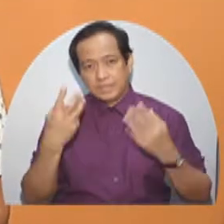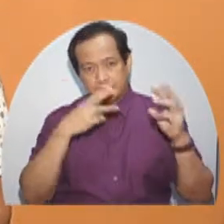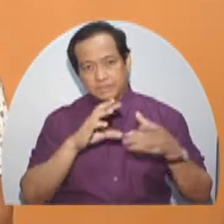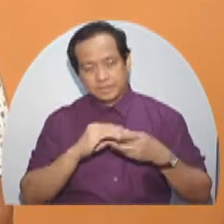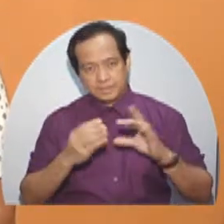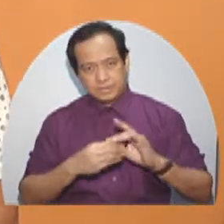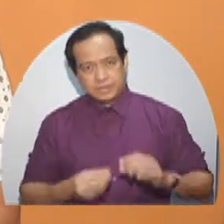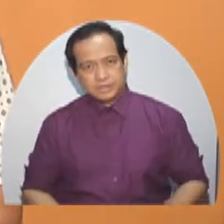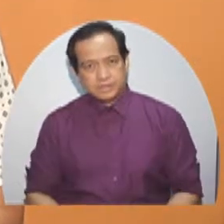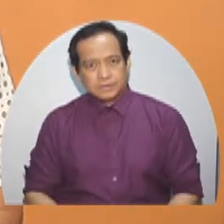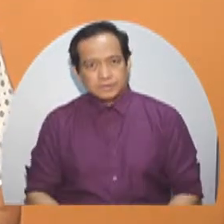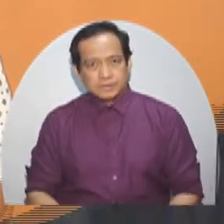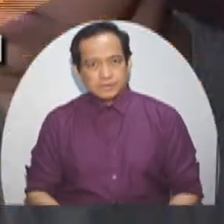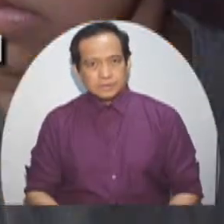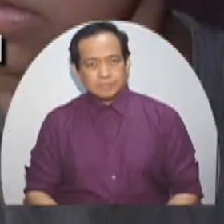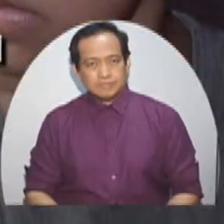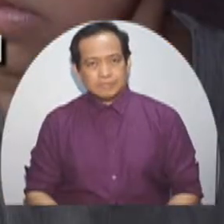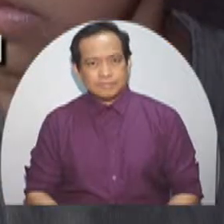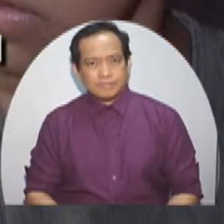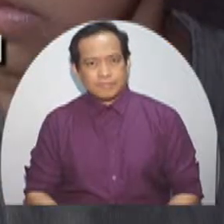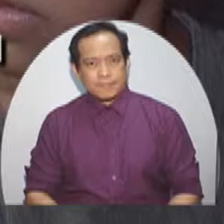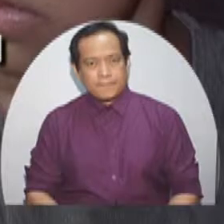Panoorin natin ang kanyang kwento.